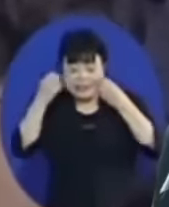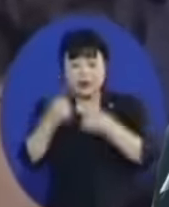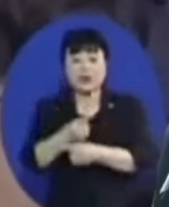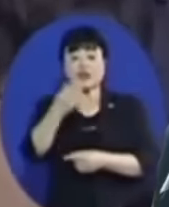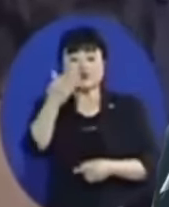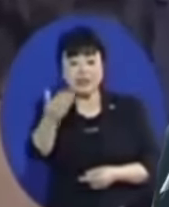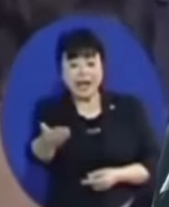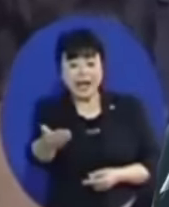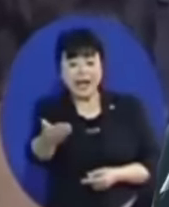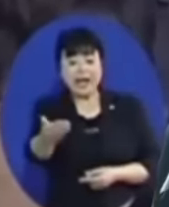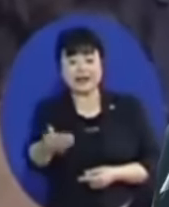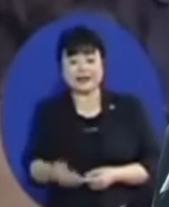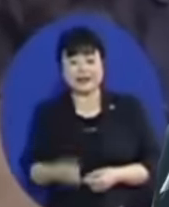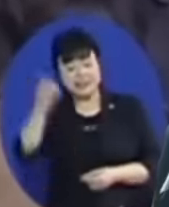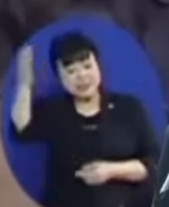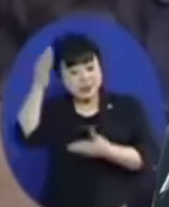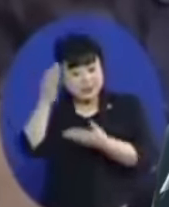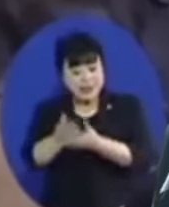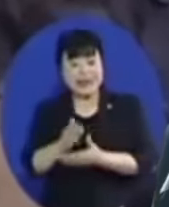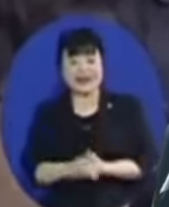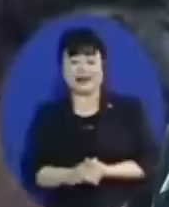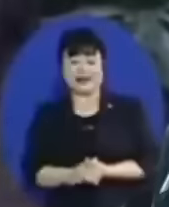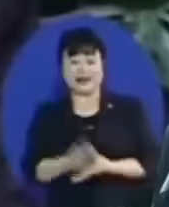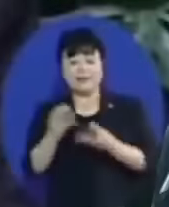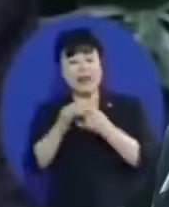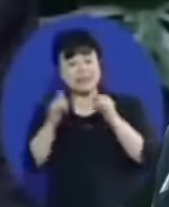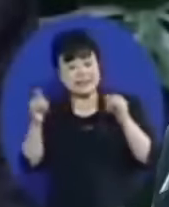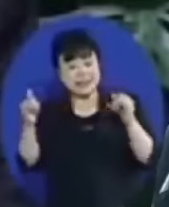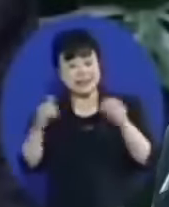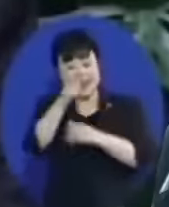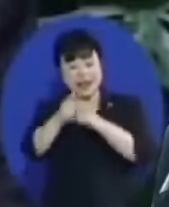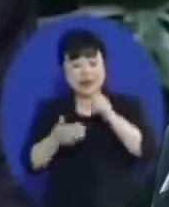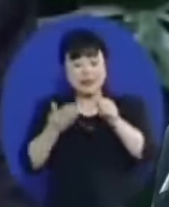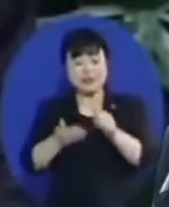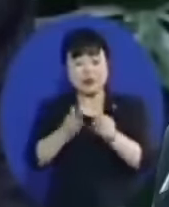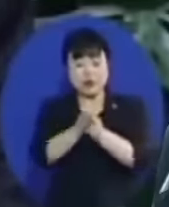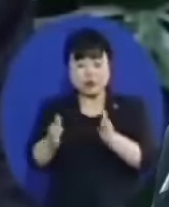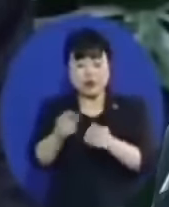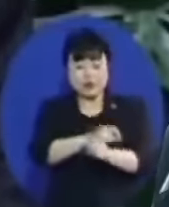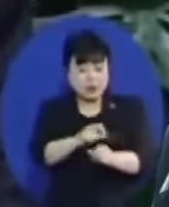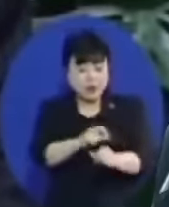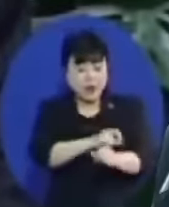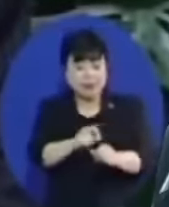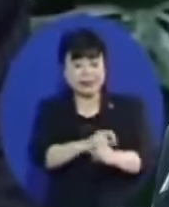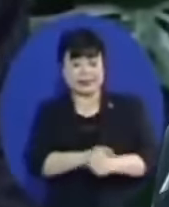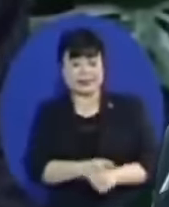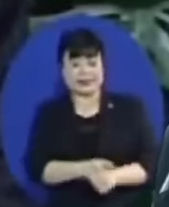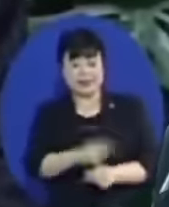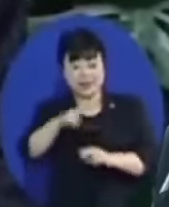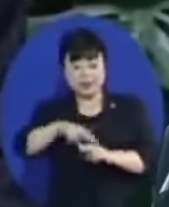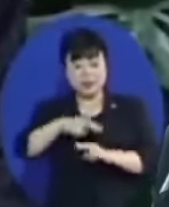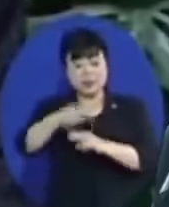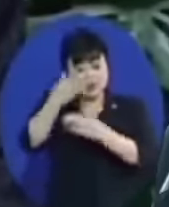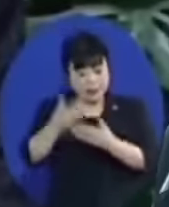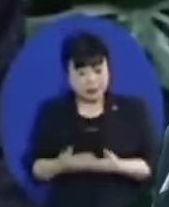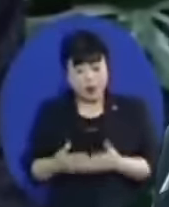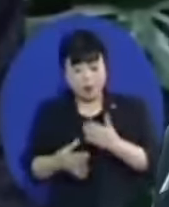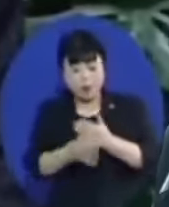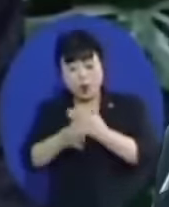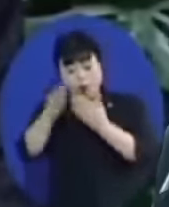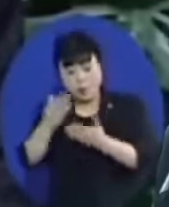도다. 잊어버리면 안 됩니다. 많은 사람이 하나님께로부터 특별한 서비스 티켓을